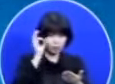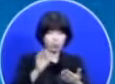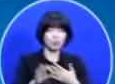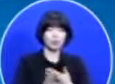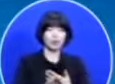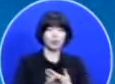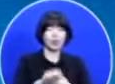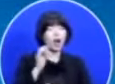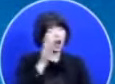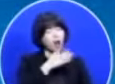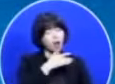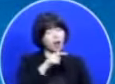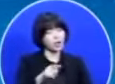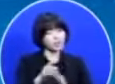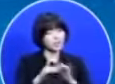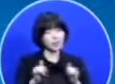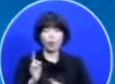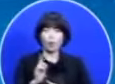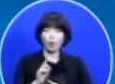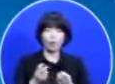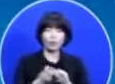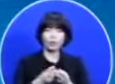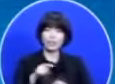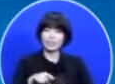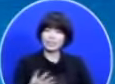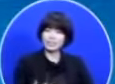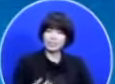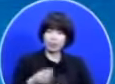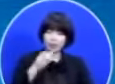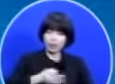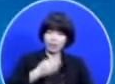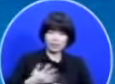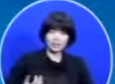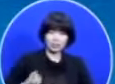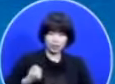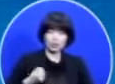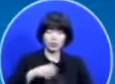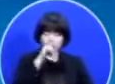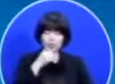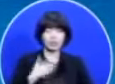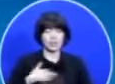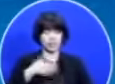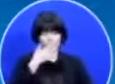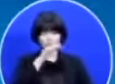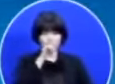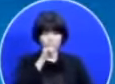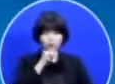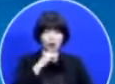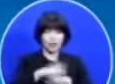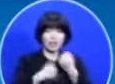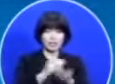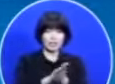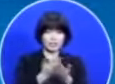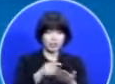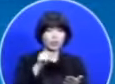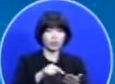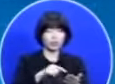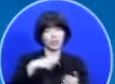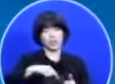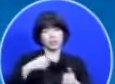이 사람들이 어떻게 해서 이런 가치관을 가지고 있었는지를 알게 됩니다 성경이 그걸 가르게 가르쳐주고